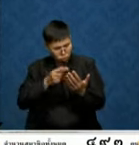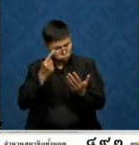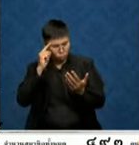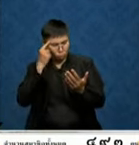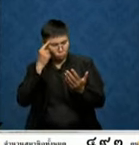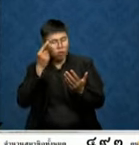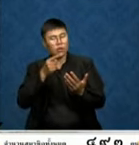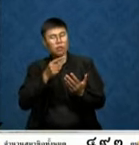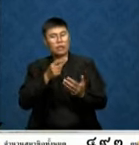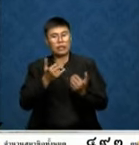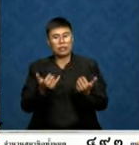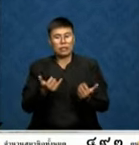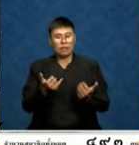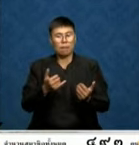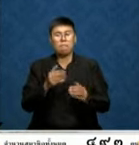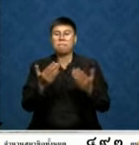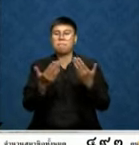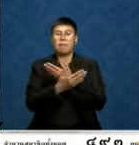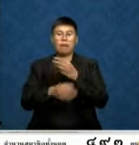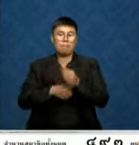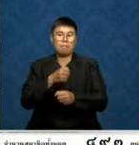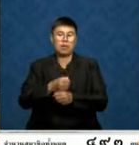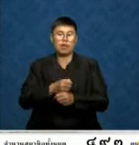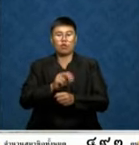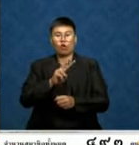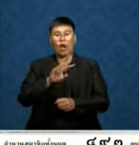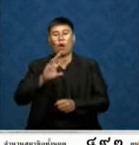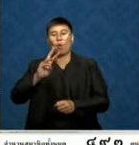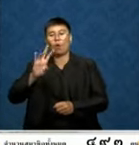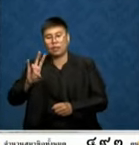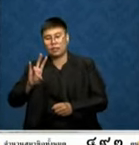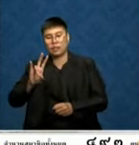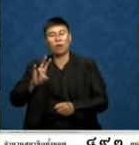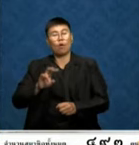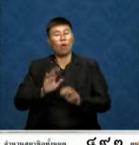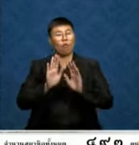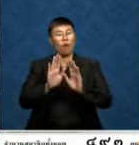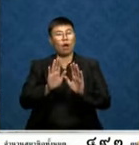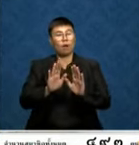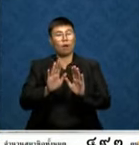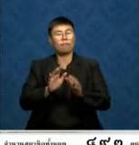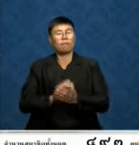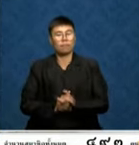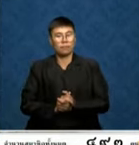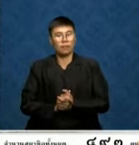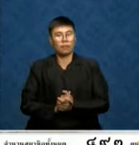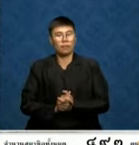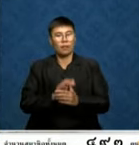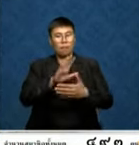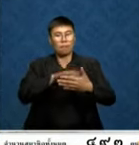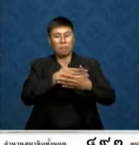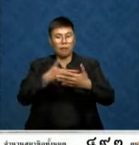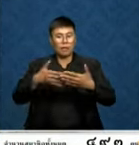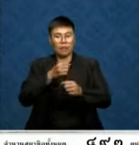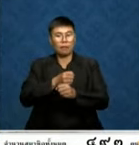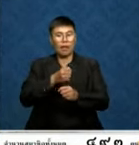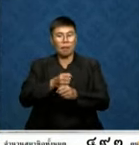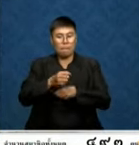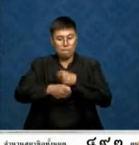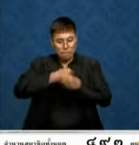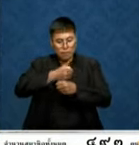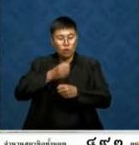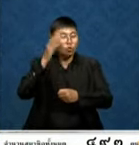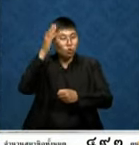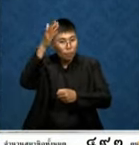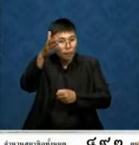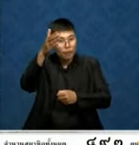ปี2567แล้วนะครับเราก็ฝากท่านด้วยนะครับว่าในส่วนของแผนดำเนินงานของปีต่อๆไปเนี่ยท่านก็คว